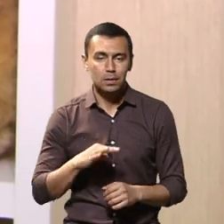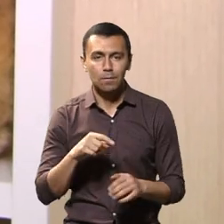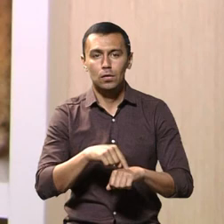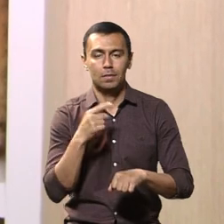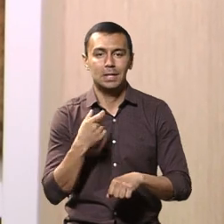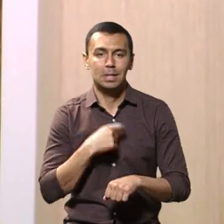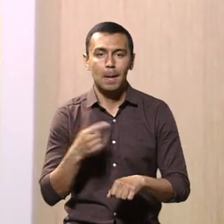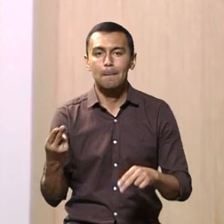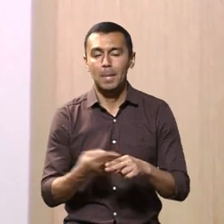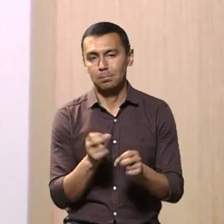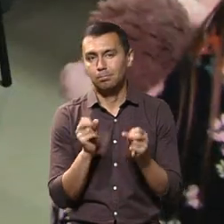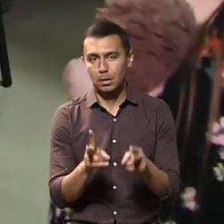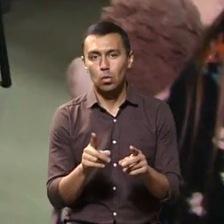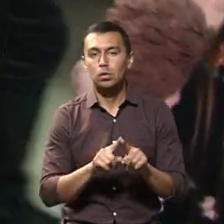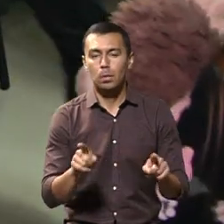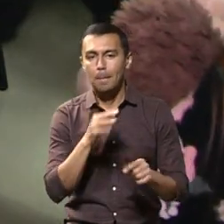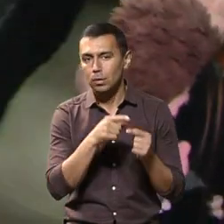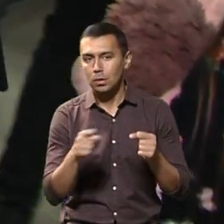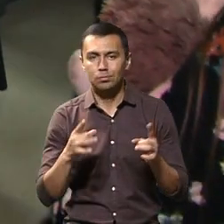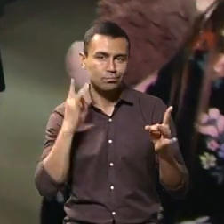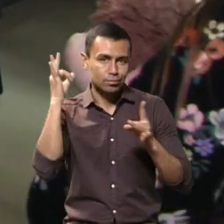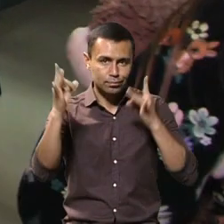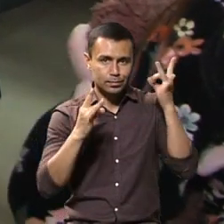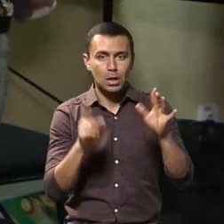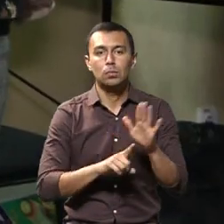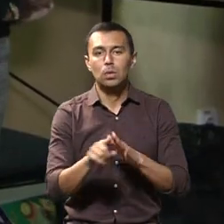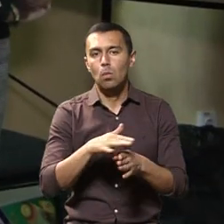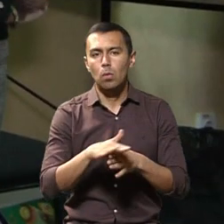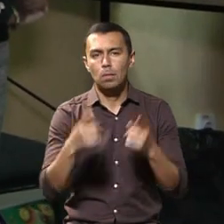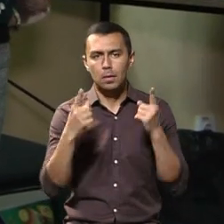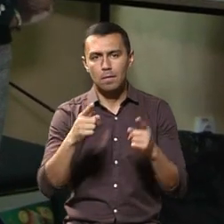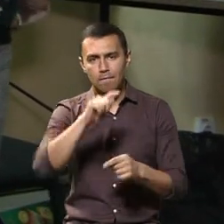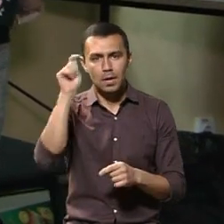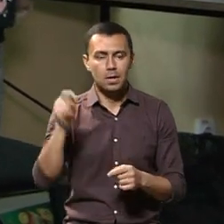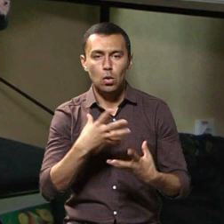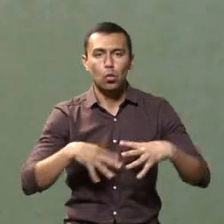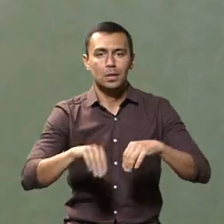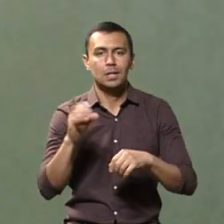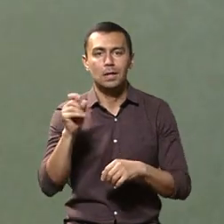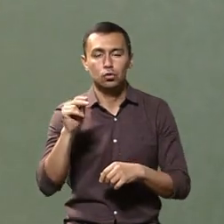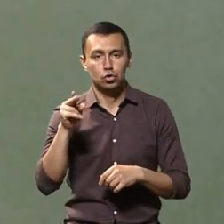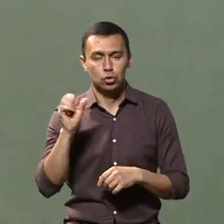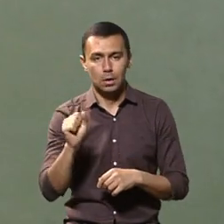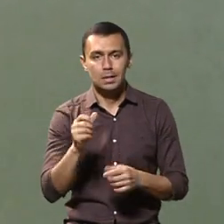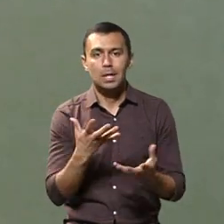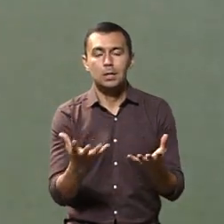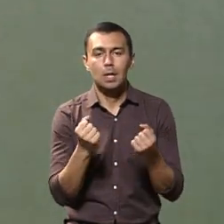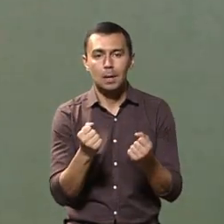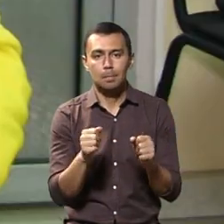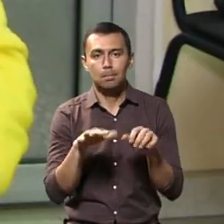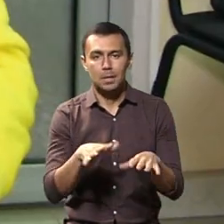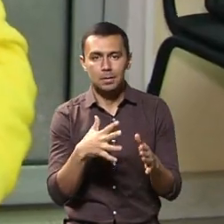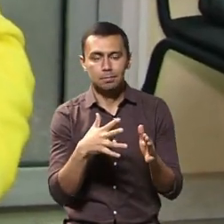себе безпечніше, особливо під час повітряних тривог. З початком повномасштабної війни родина зі Славутича знайшла прихисток у